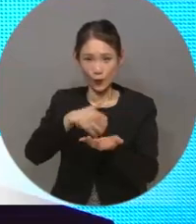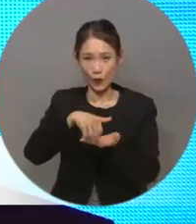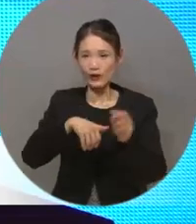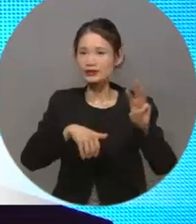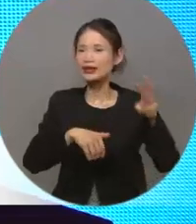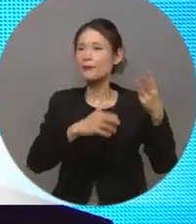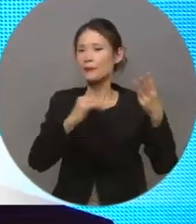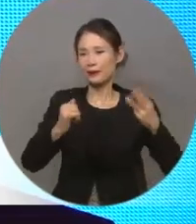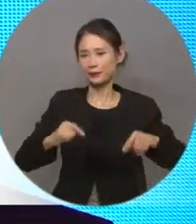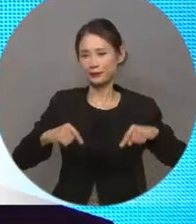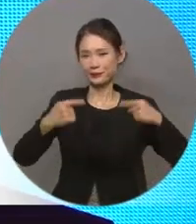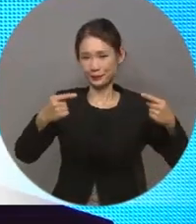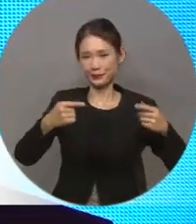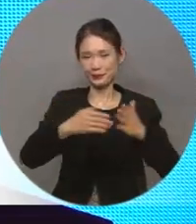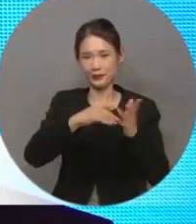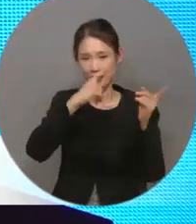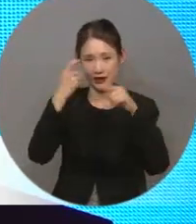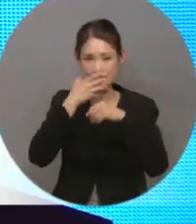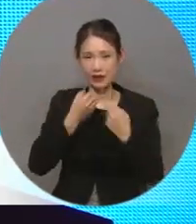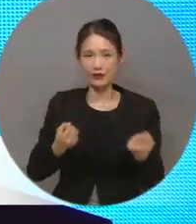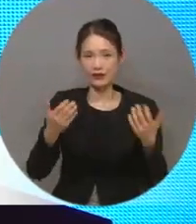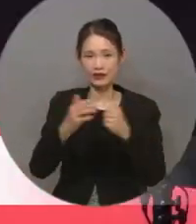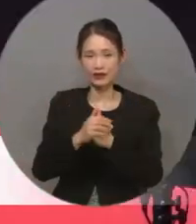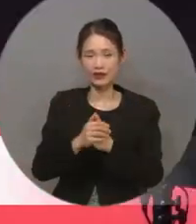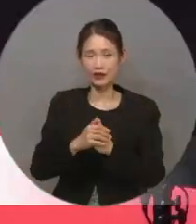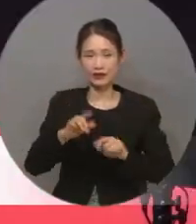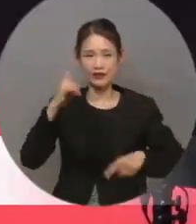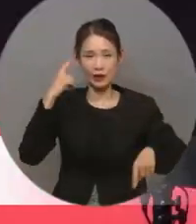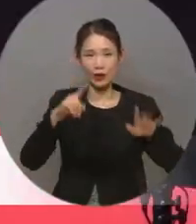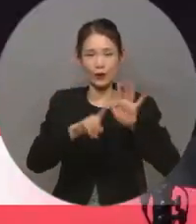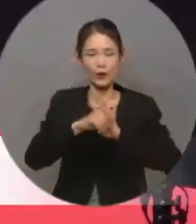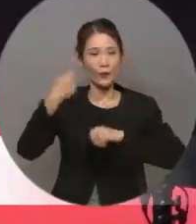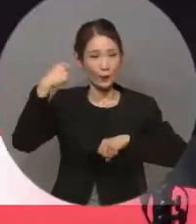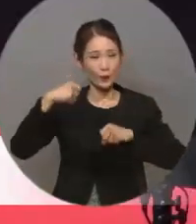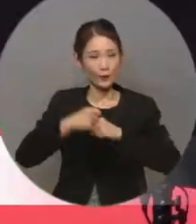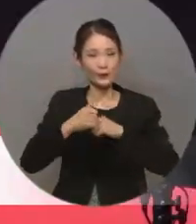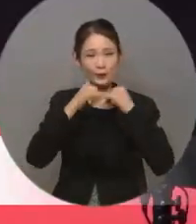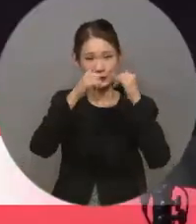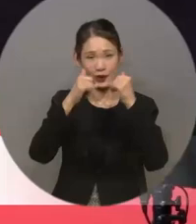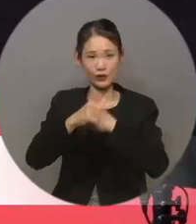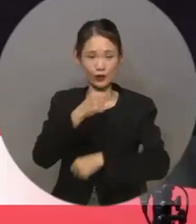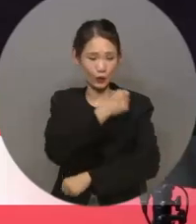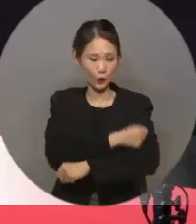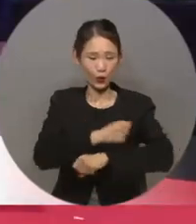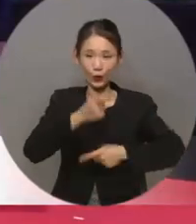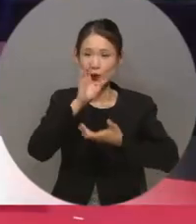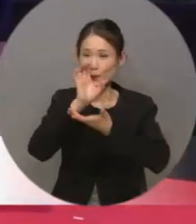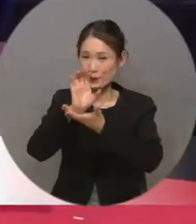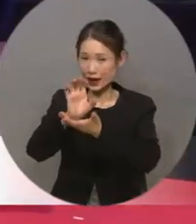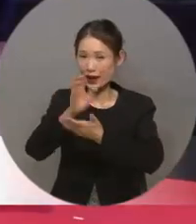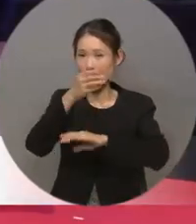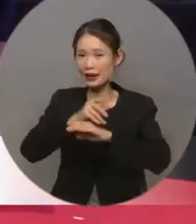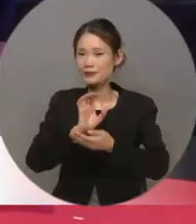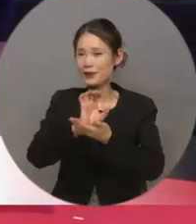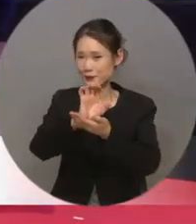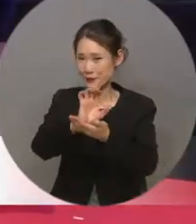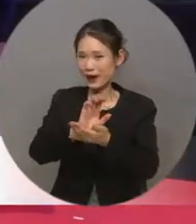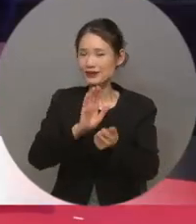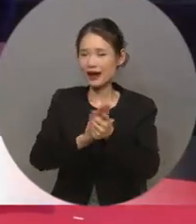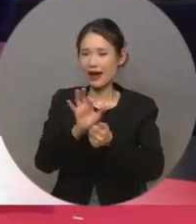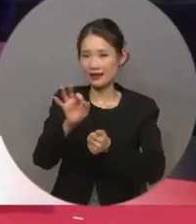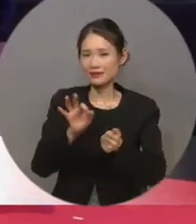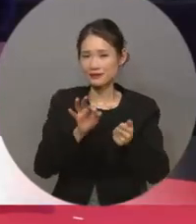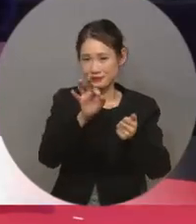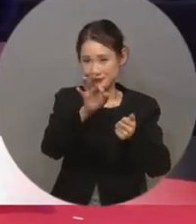참석했습니다. 기념식은 식전 공연, 유공자 표창 수여, 공로패, 감사패 수여, 장학금과 후원금